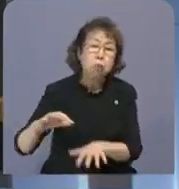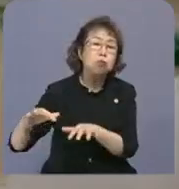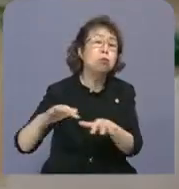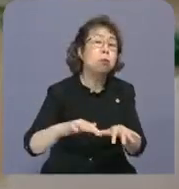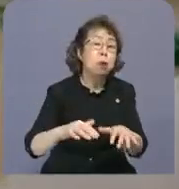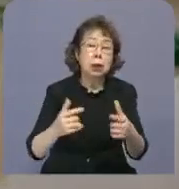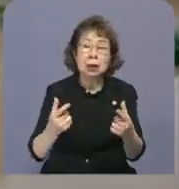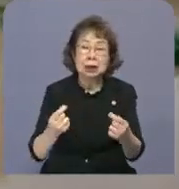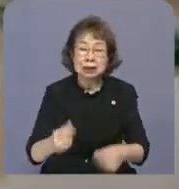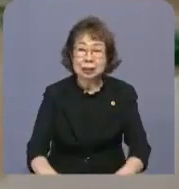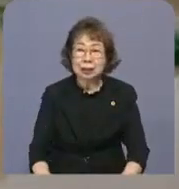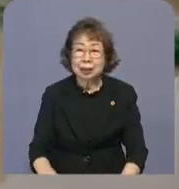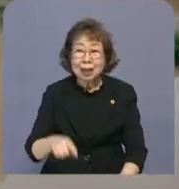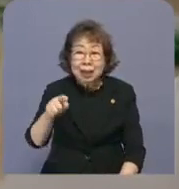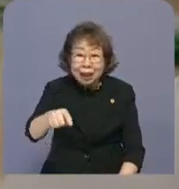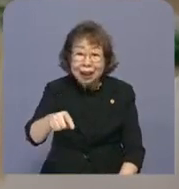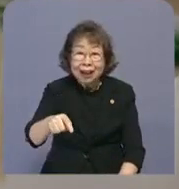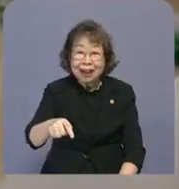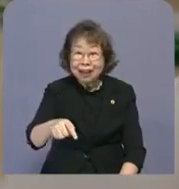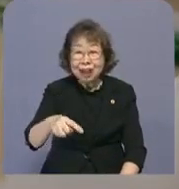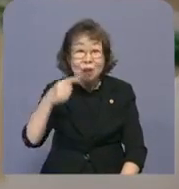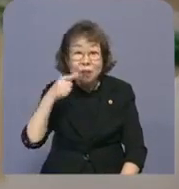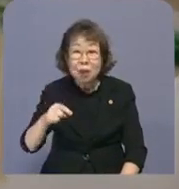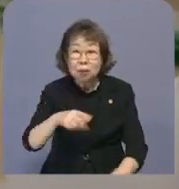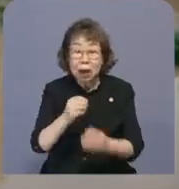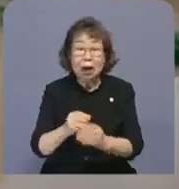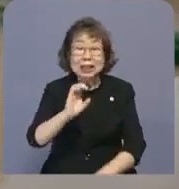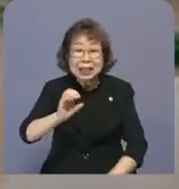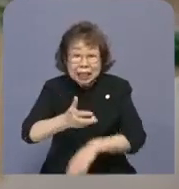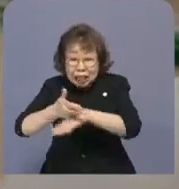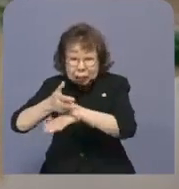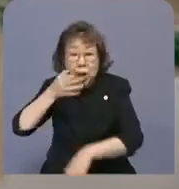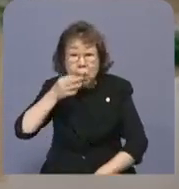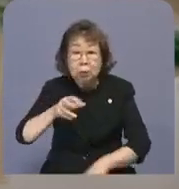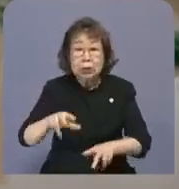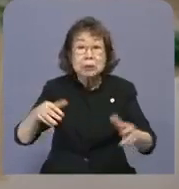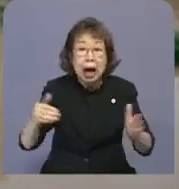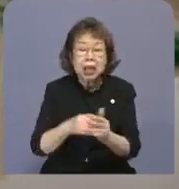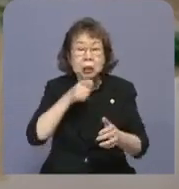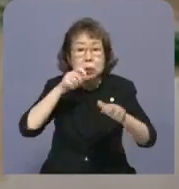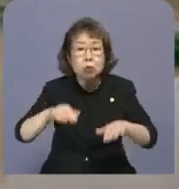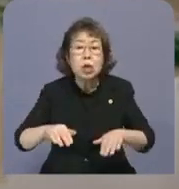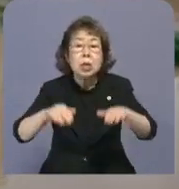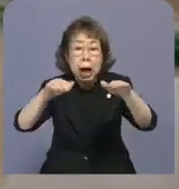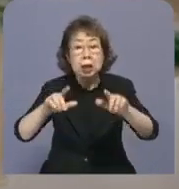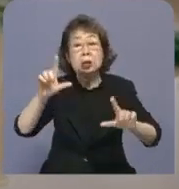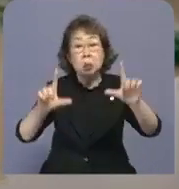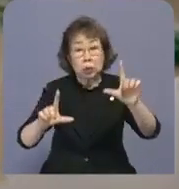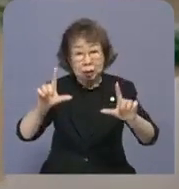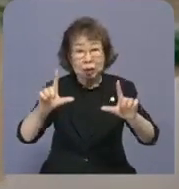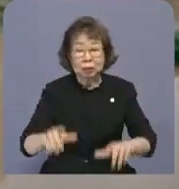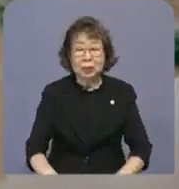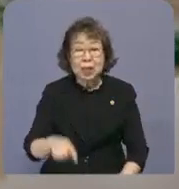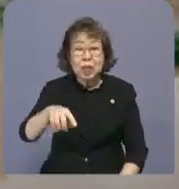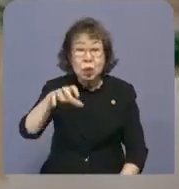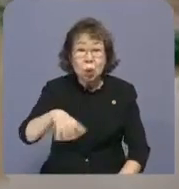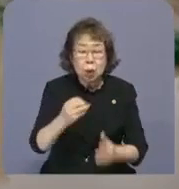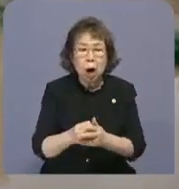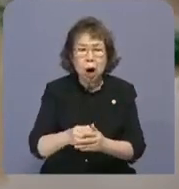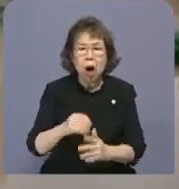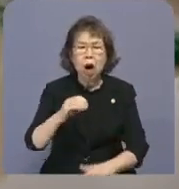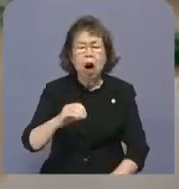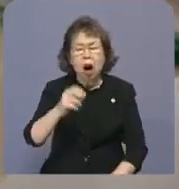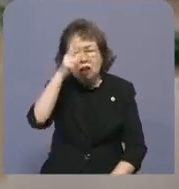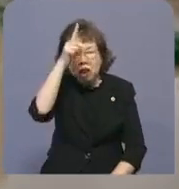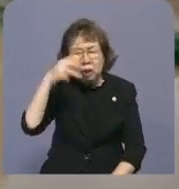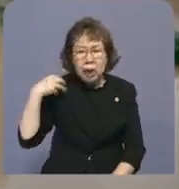겁니다 이쪽이 바로 3병 2화 상도로 인데요 씨씨티비 상으로 보면 새 까지도 빗물이 가득 차 있는 모습입니다 이곳도 형제 경찰이 도로